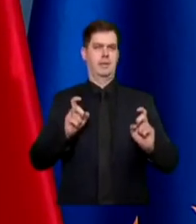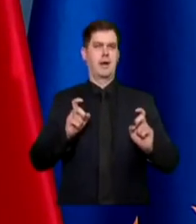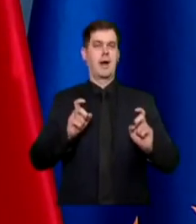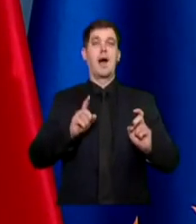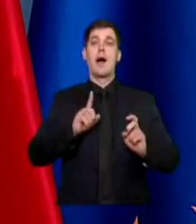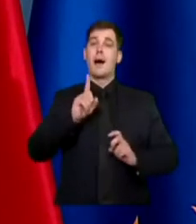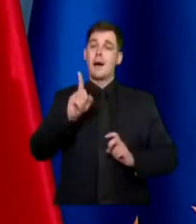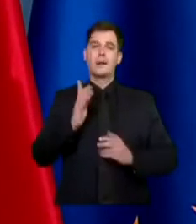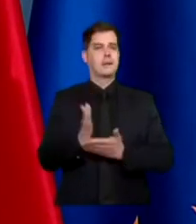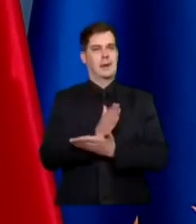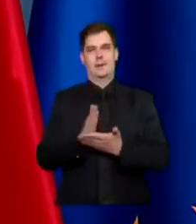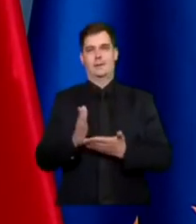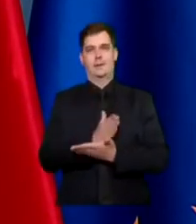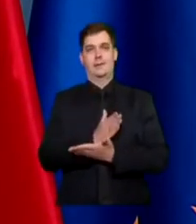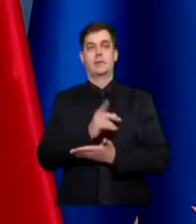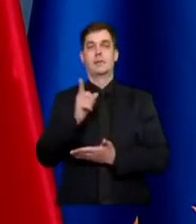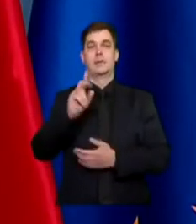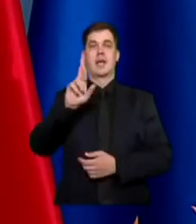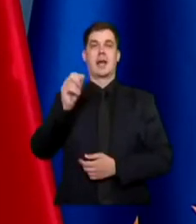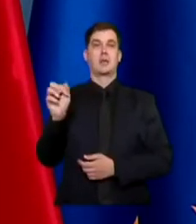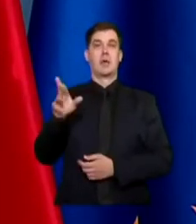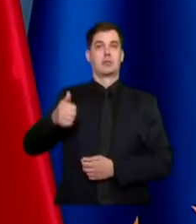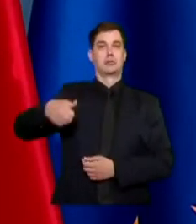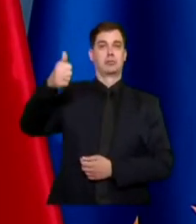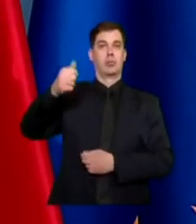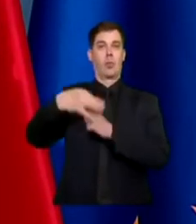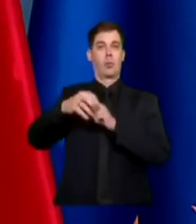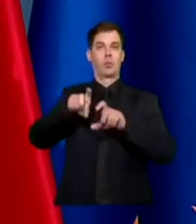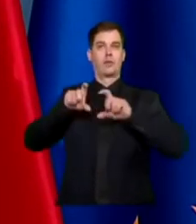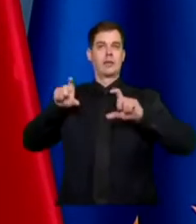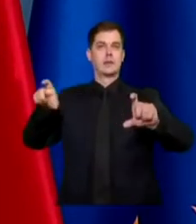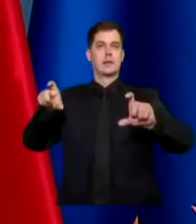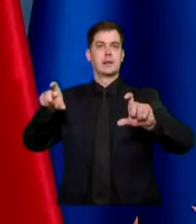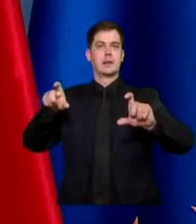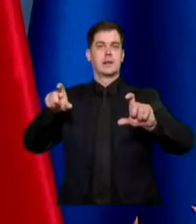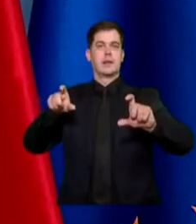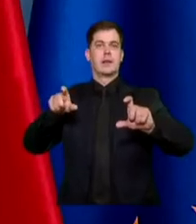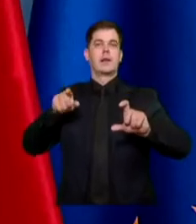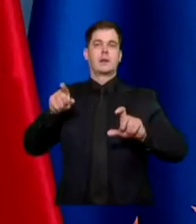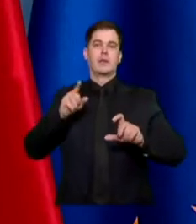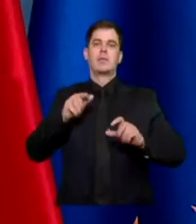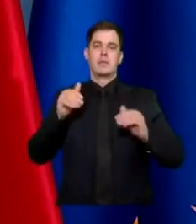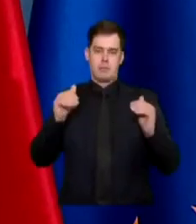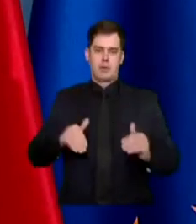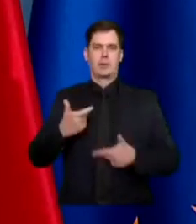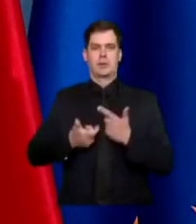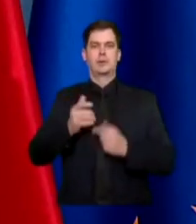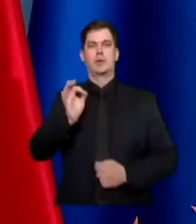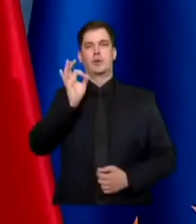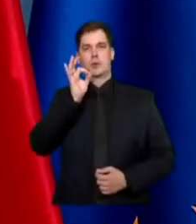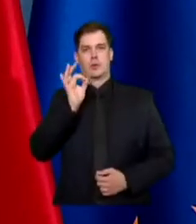oczywiście wyzwaniem będzie, ale z zapewnieniem rektorów, że do takiego dobrego